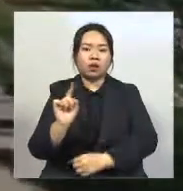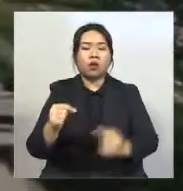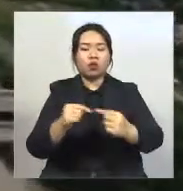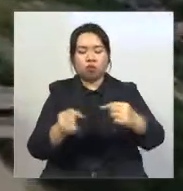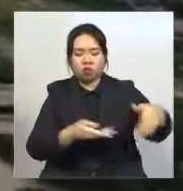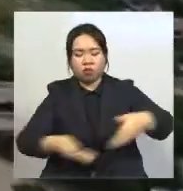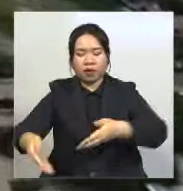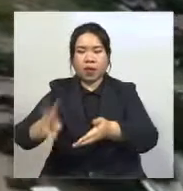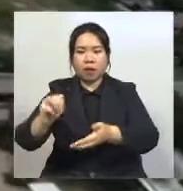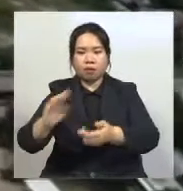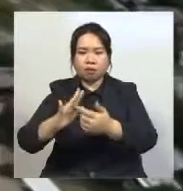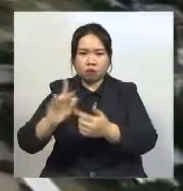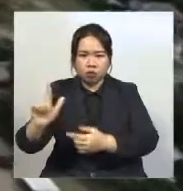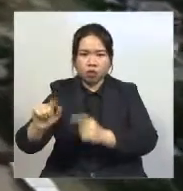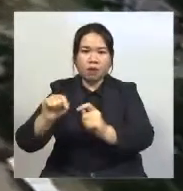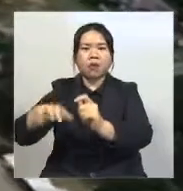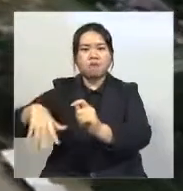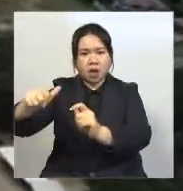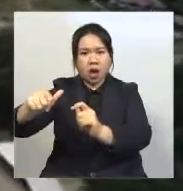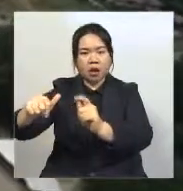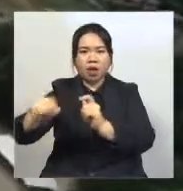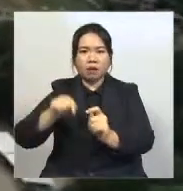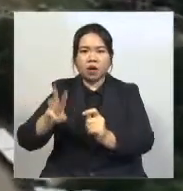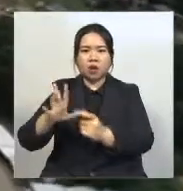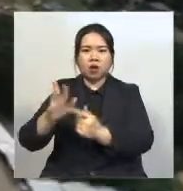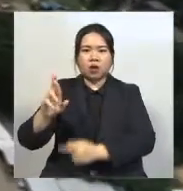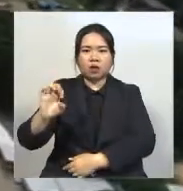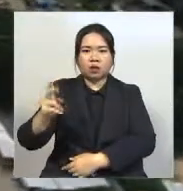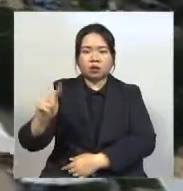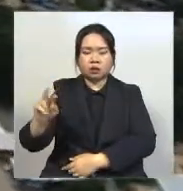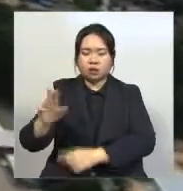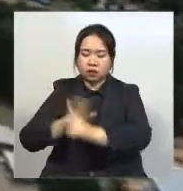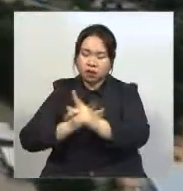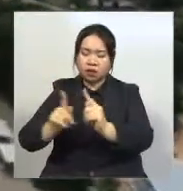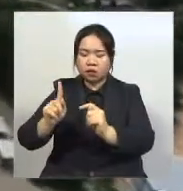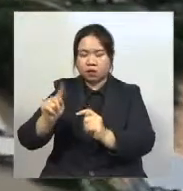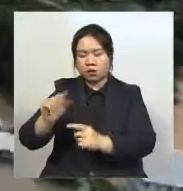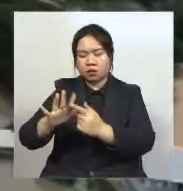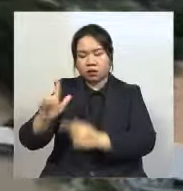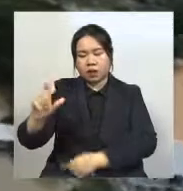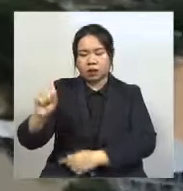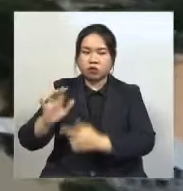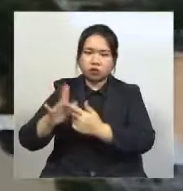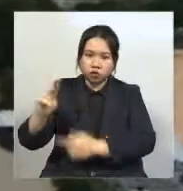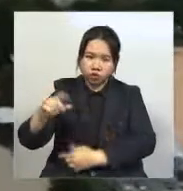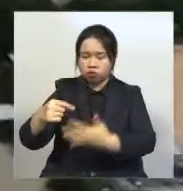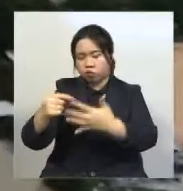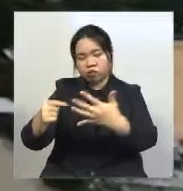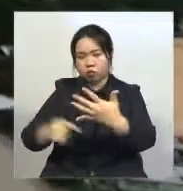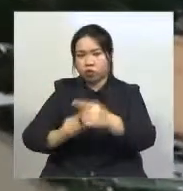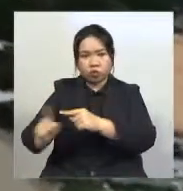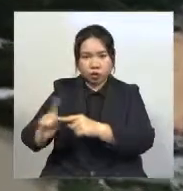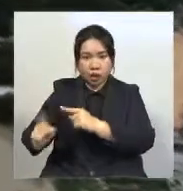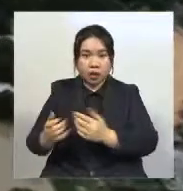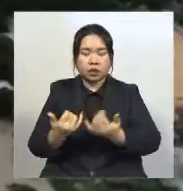แม่น้ำมูลได้แก่อำเภอเมืองจังหวัดอุบลราชธานีอำเภอวารินชำราบตาลสูมสว่างวีระวงพิบูลมังสาหารแล้วก็โขงเจียมค่ะ